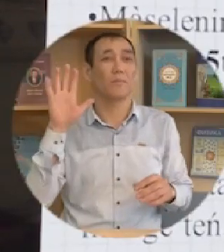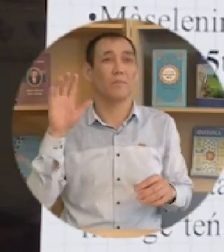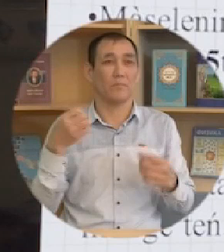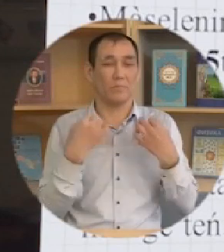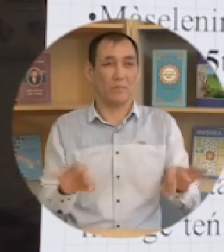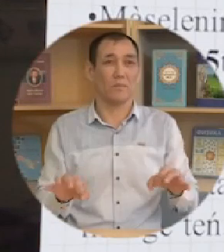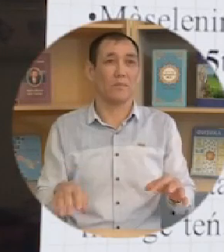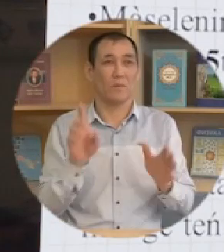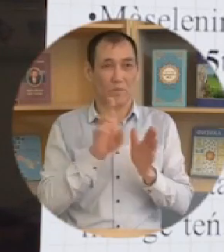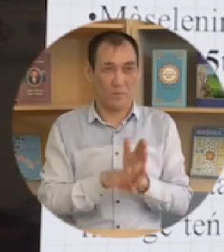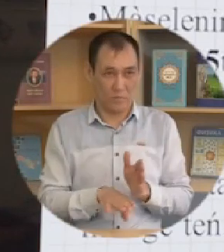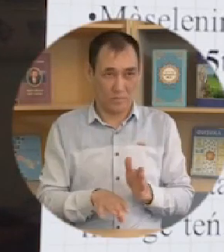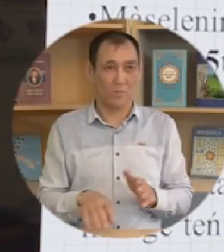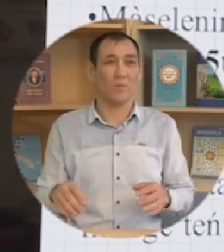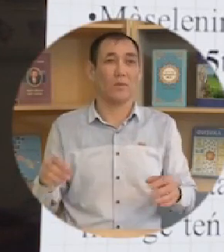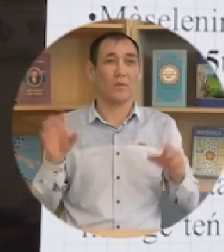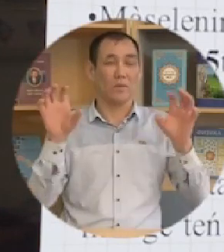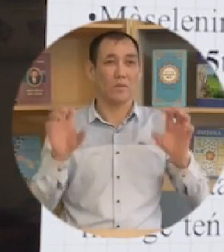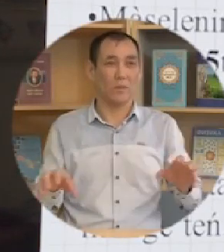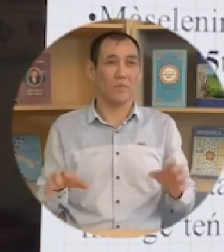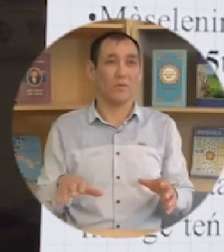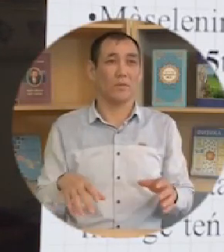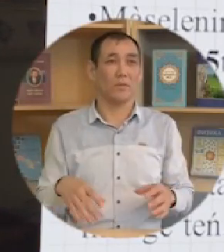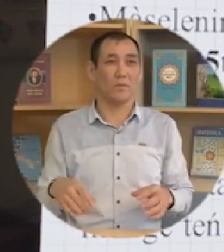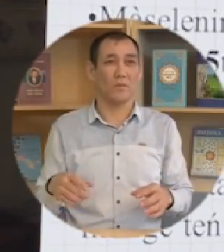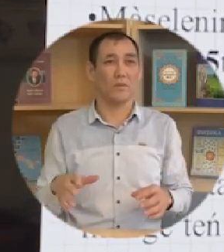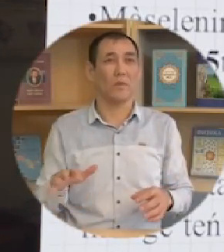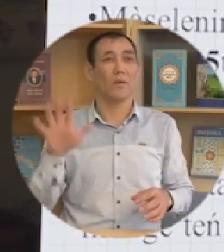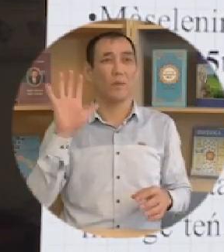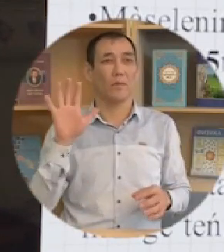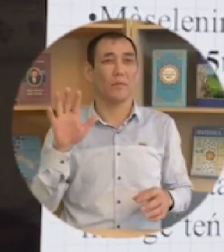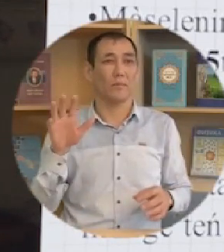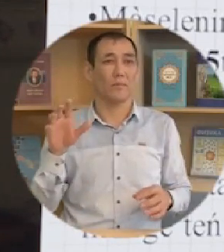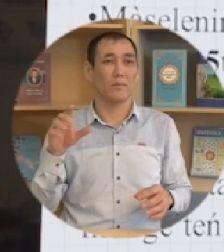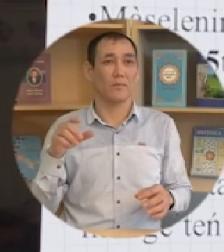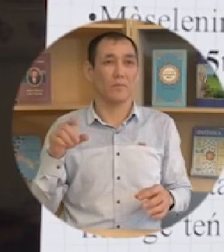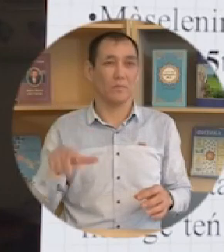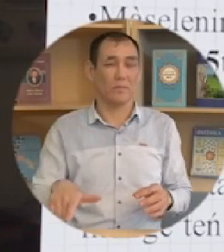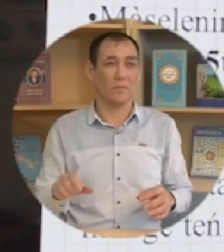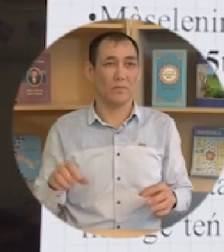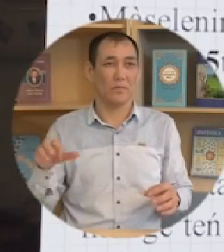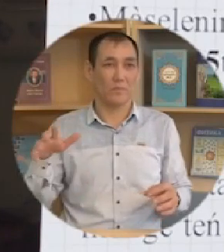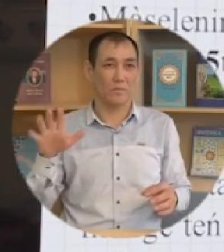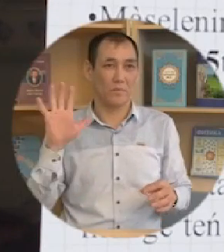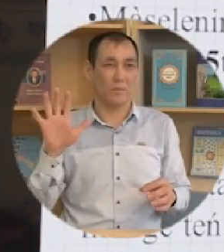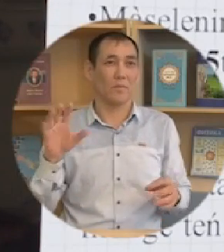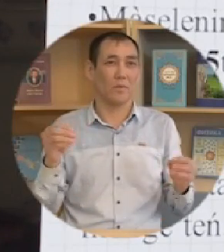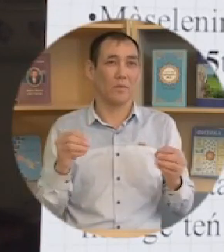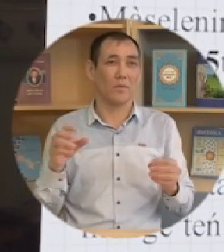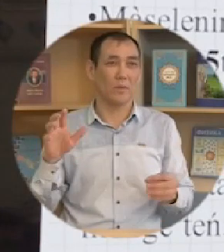еркін түсу нызамында формуласына салғанымызда G 10 метр секунд